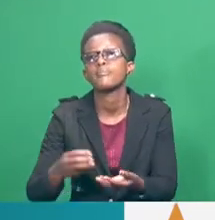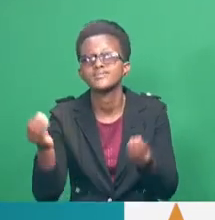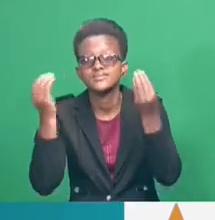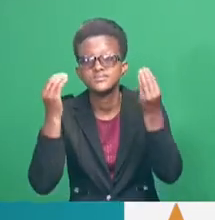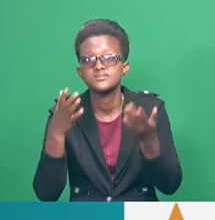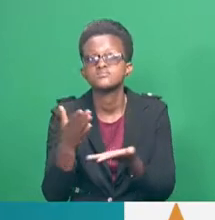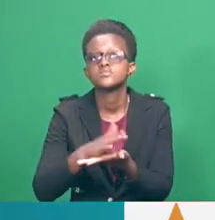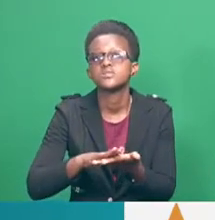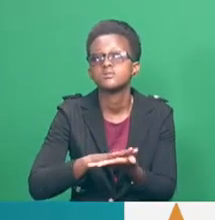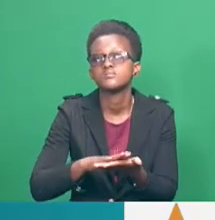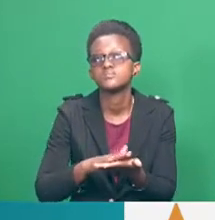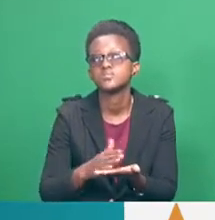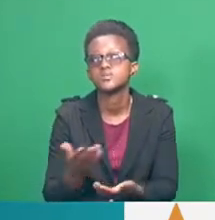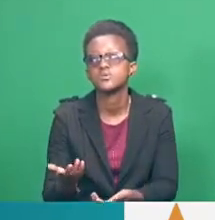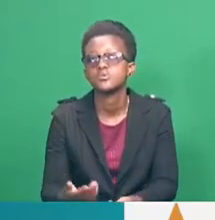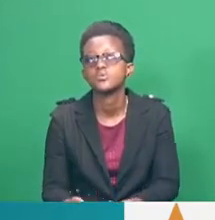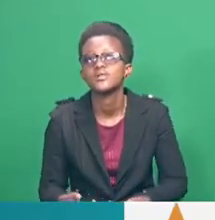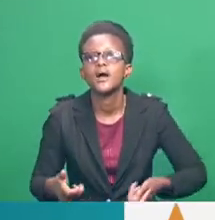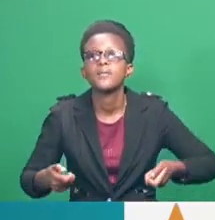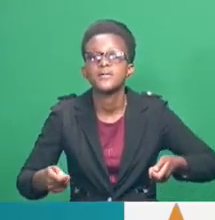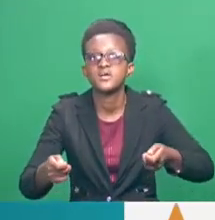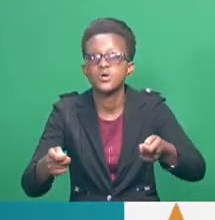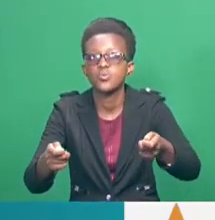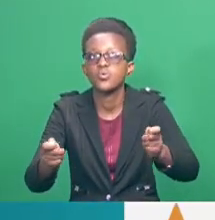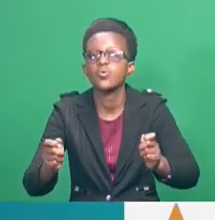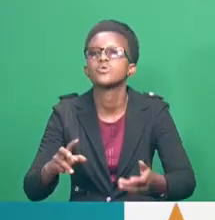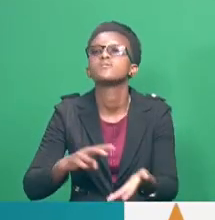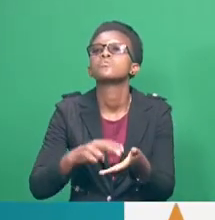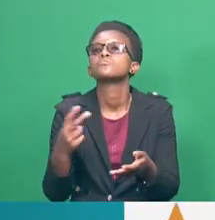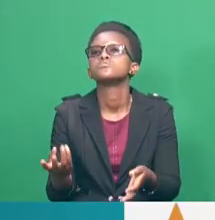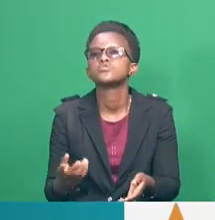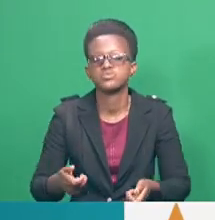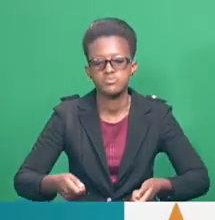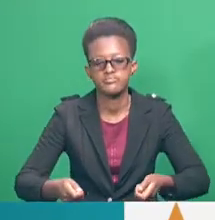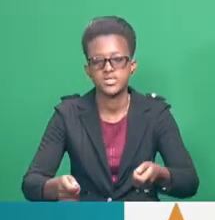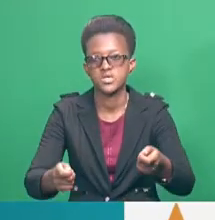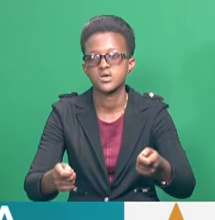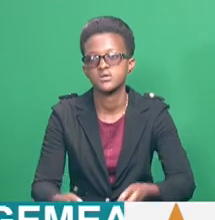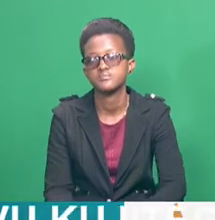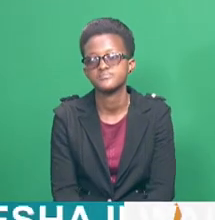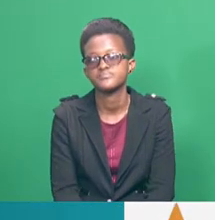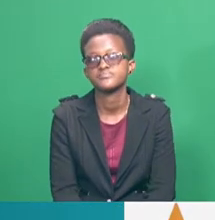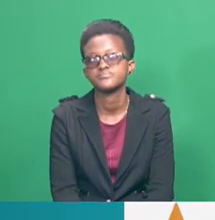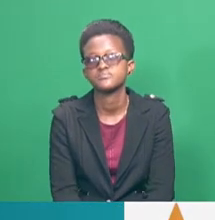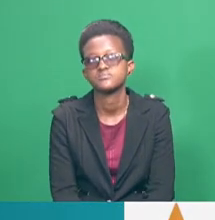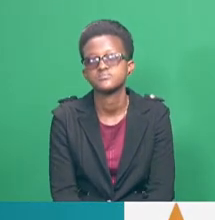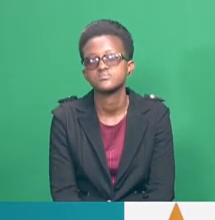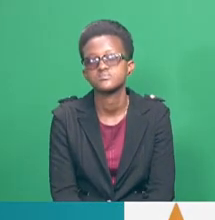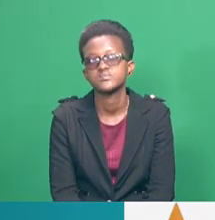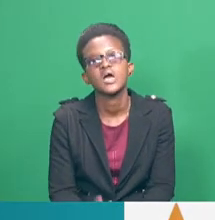kwa sasa amegubikwa na umaskini kutokana na kushindwa kutoka sehemu moja kwenda sehemu nyingine. Nikaa tu nyumbani, ni mtoto